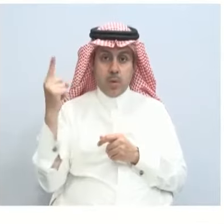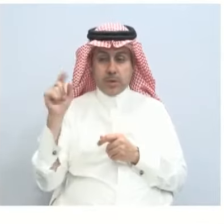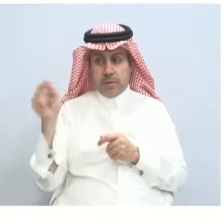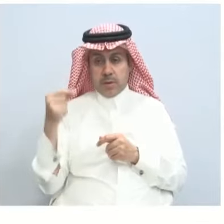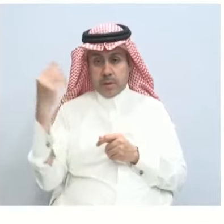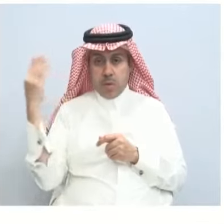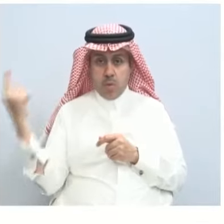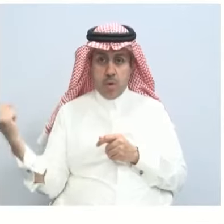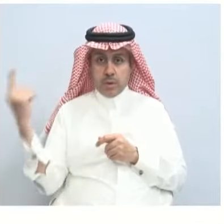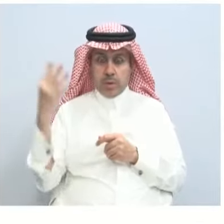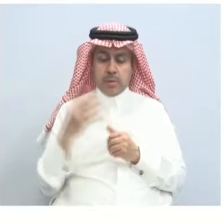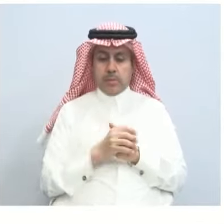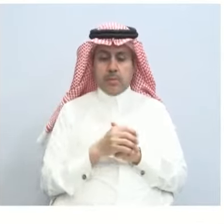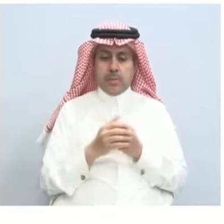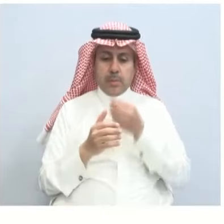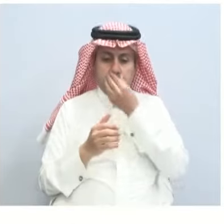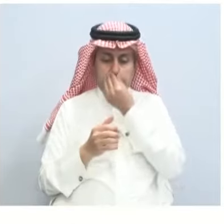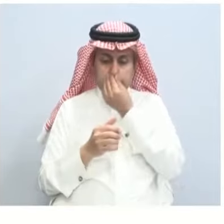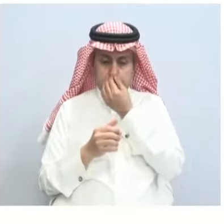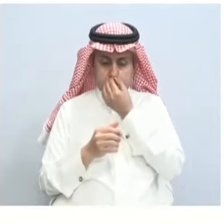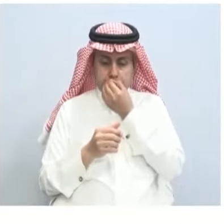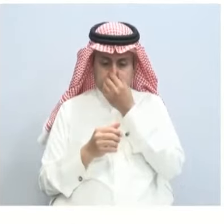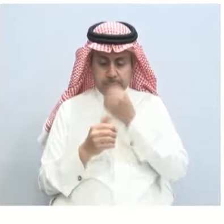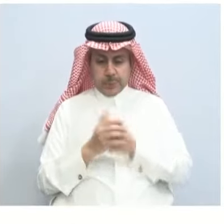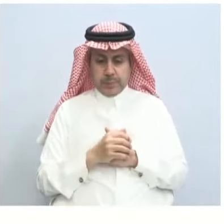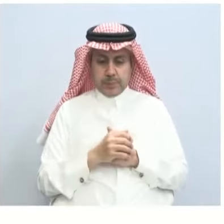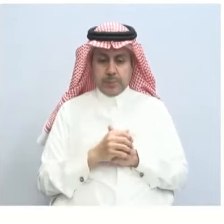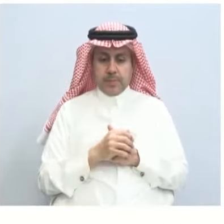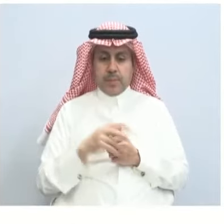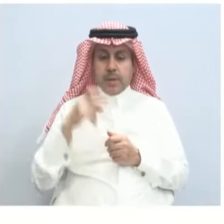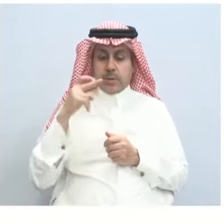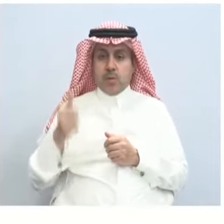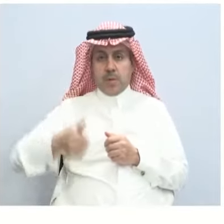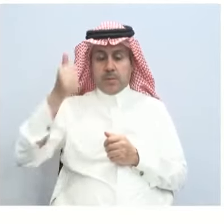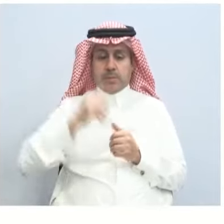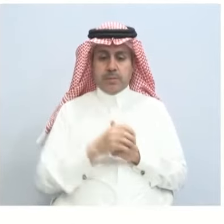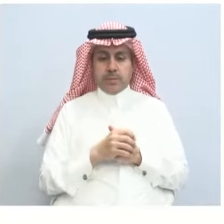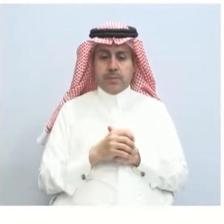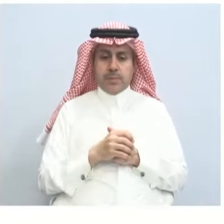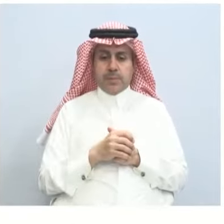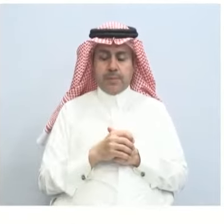41 وبالتالي الجواب الصحيح هو الجواب اي